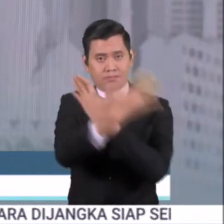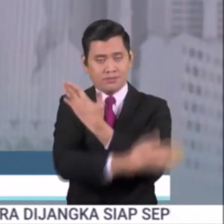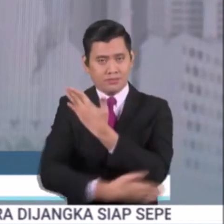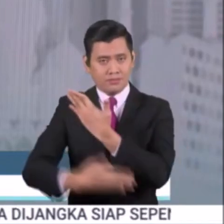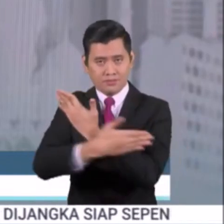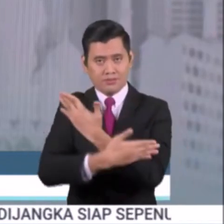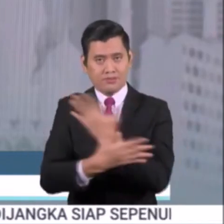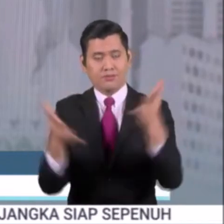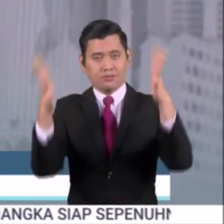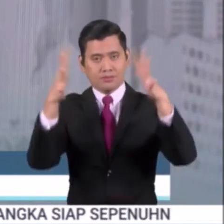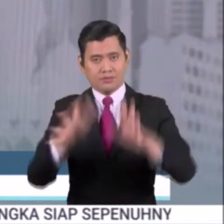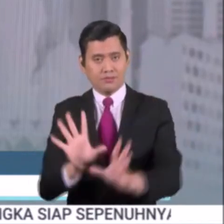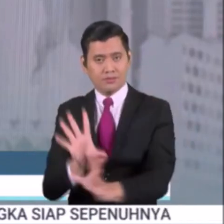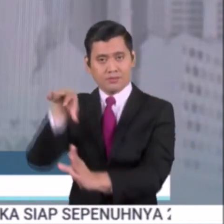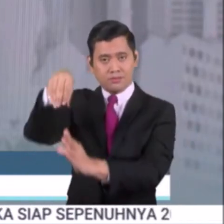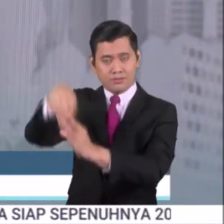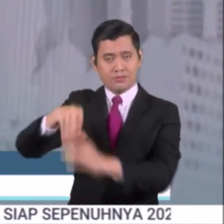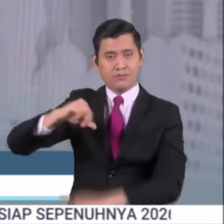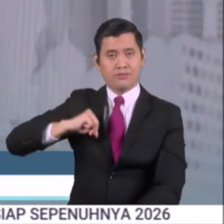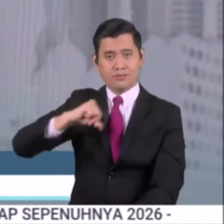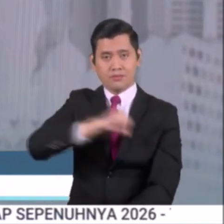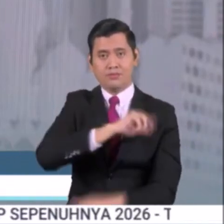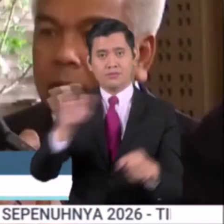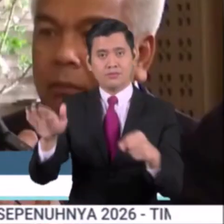berkenaan keanggotaan penuh Timor Leste.